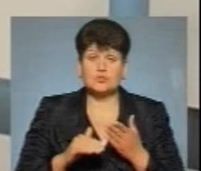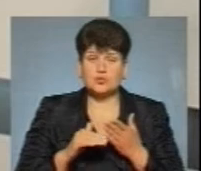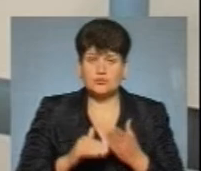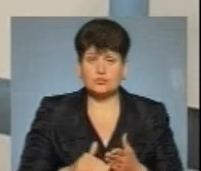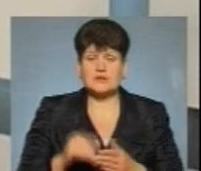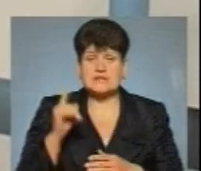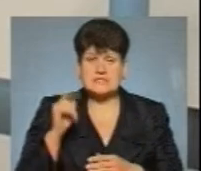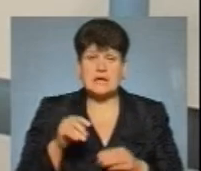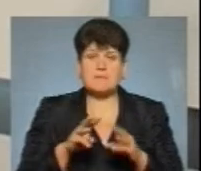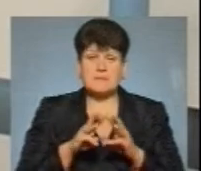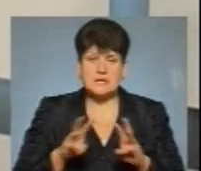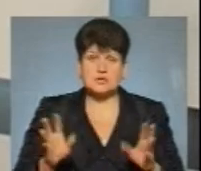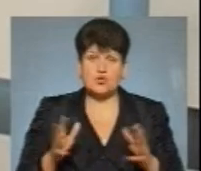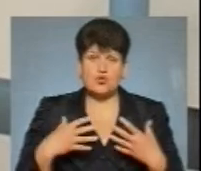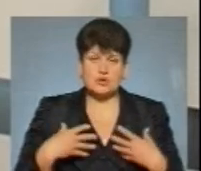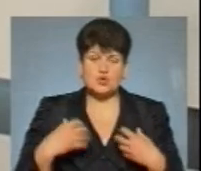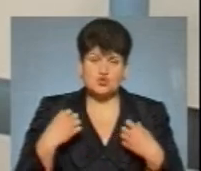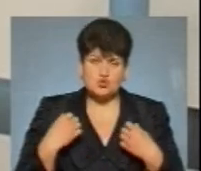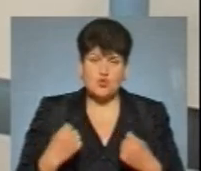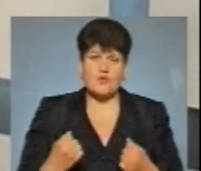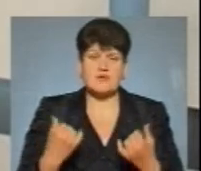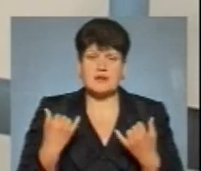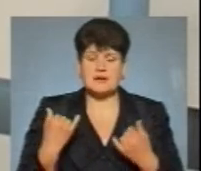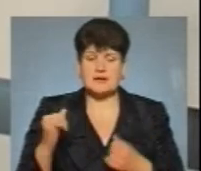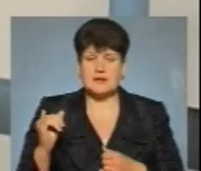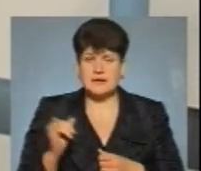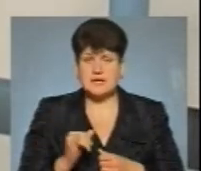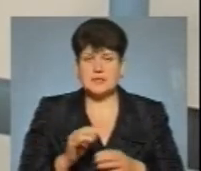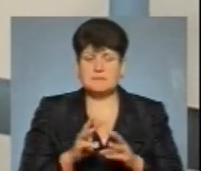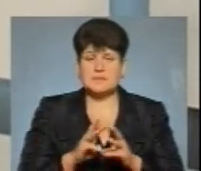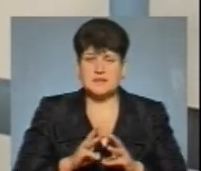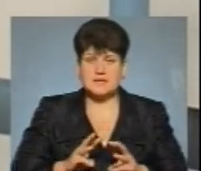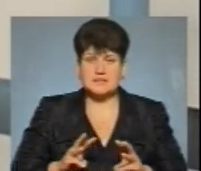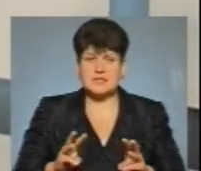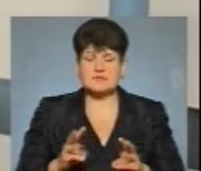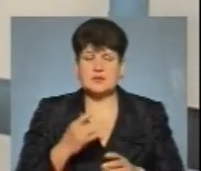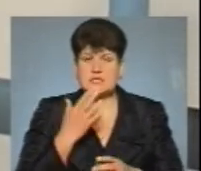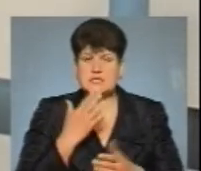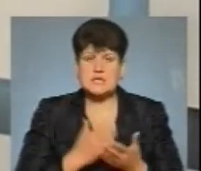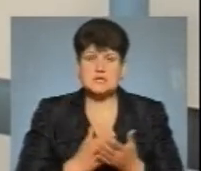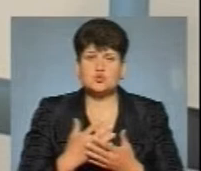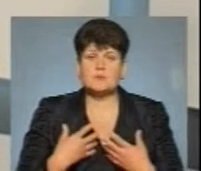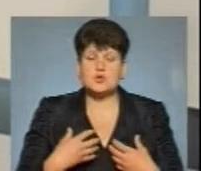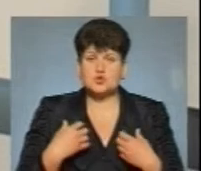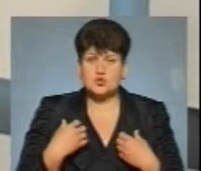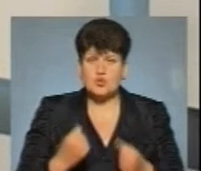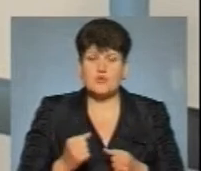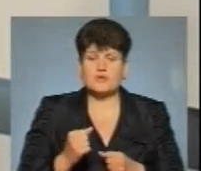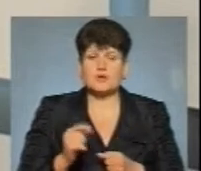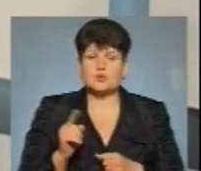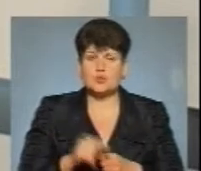знають і міністр охорони здоров'я, і сьогодні і міністерство, і Національна служба здоров'я, тому що, ну,